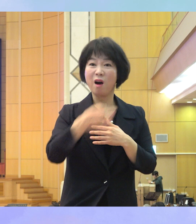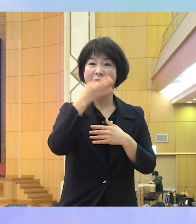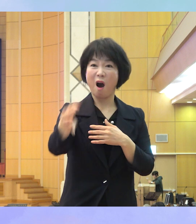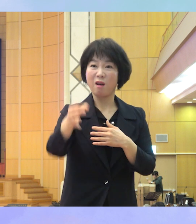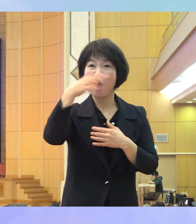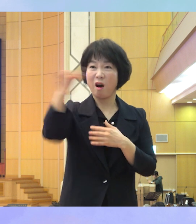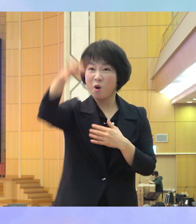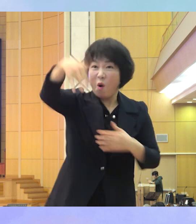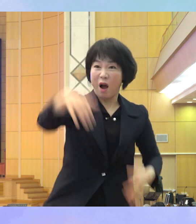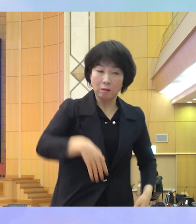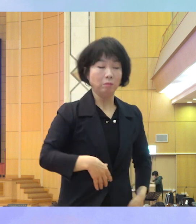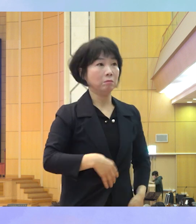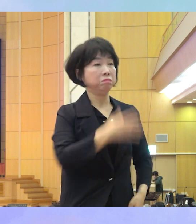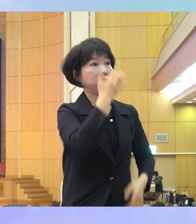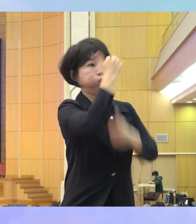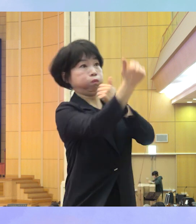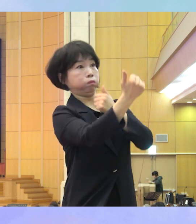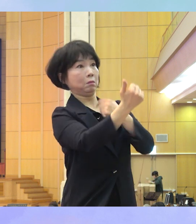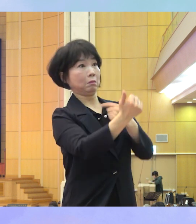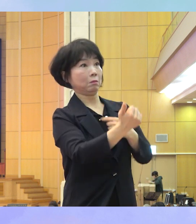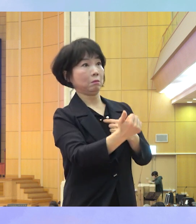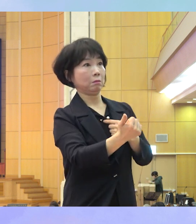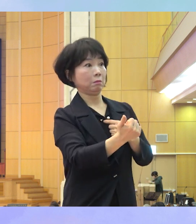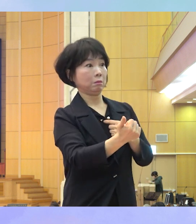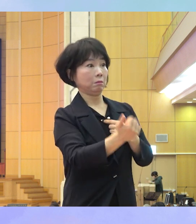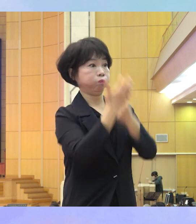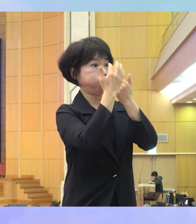그래서 그러고 지나갔어.